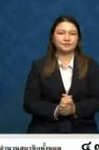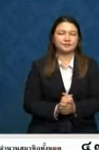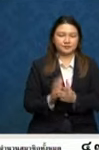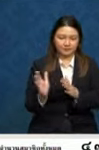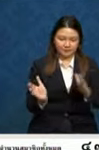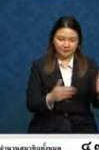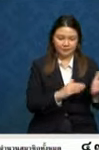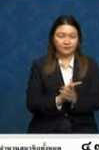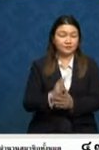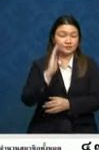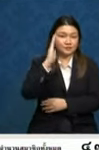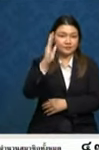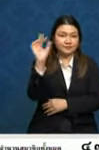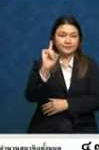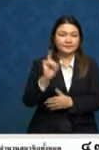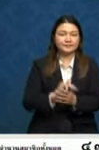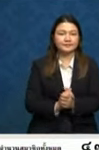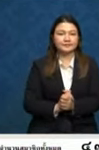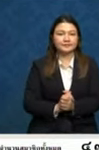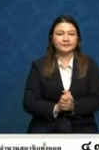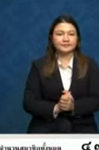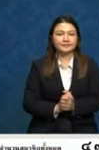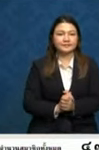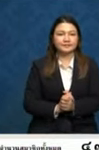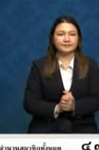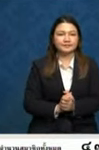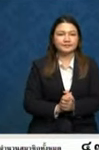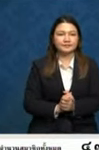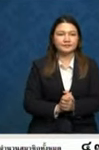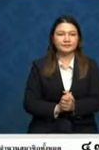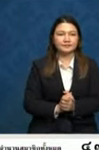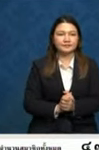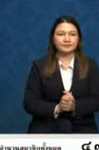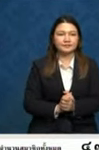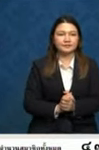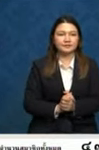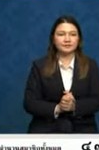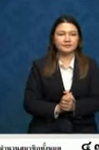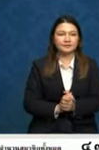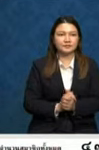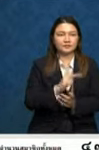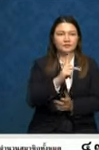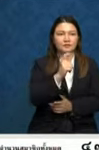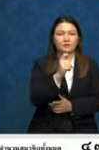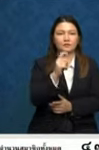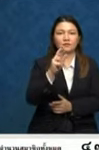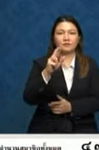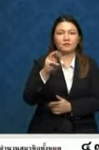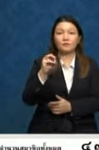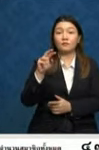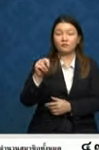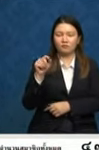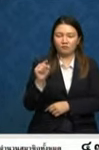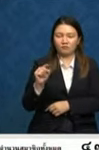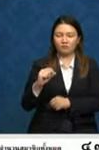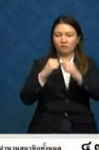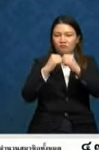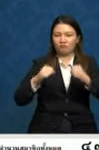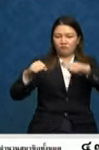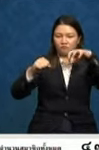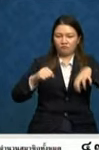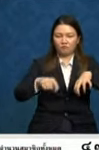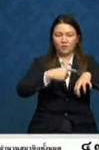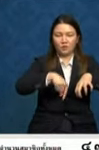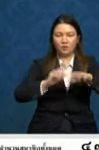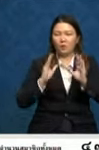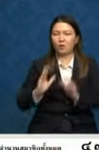ในประเด็นต่อมาครับประเด็นของภารกิจของหน่วยงานของกอรมน.นะครับซึ่งมีการอภิปรายกันค่อน